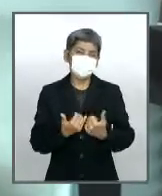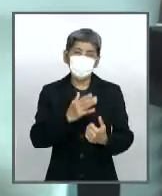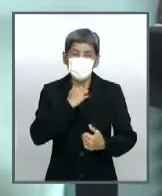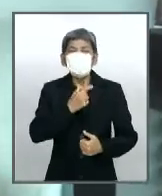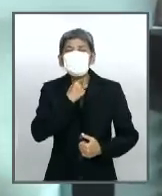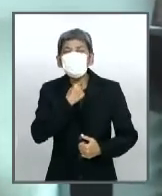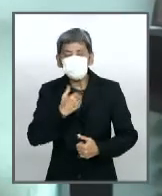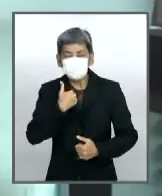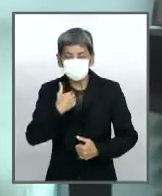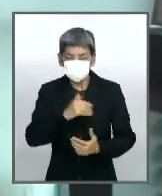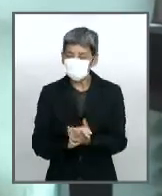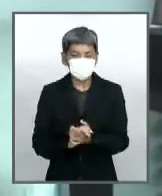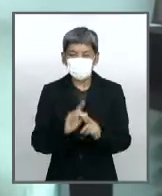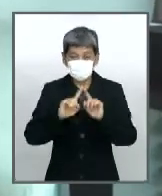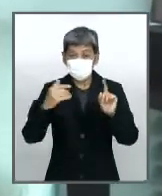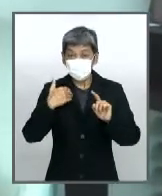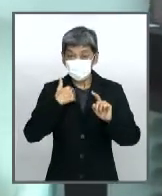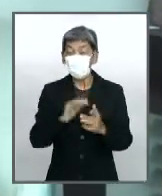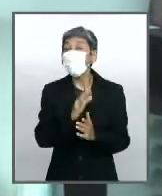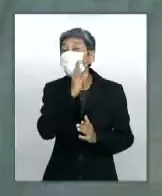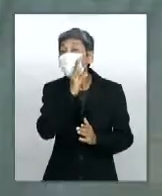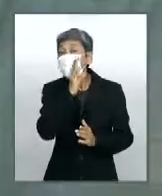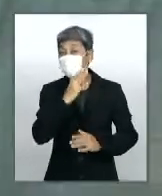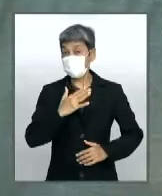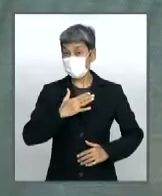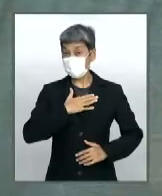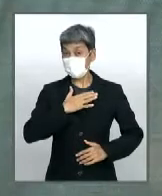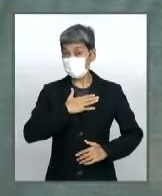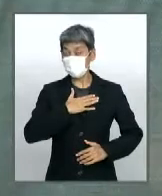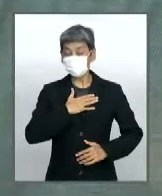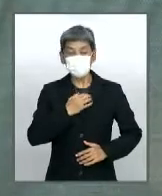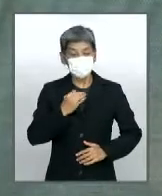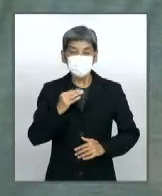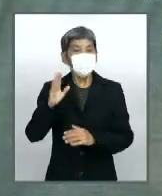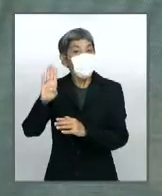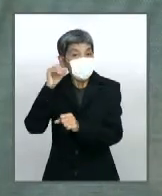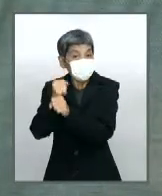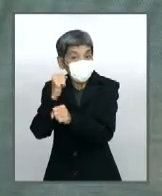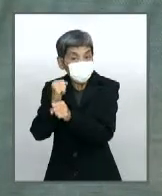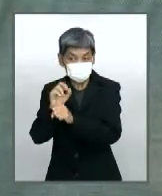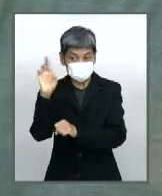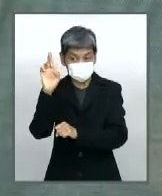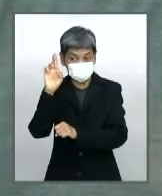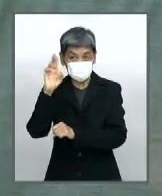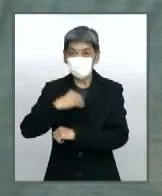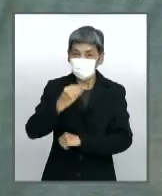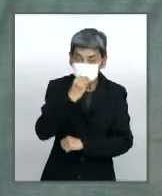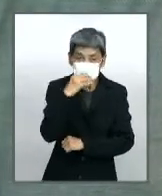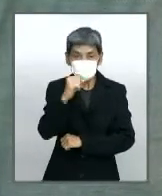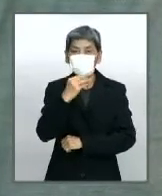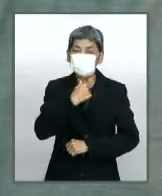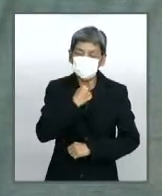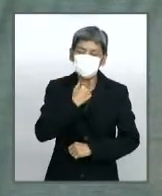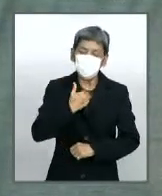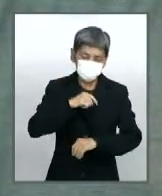ค่ะเวลาหิวในแต่ละวันเนี่ยมันไม่ค่อยจะเหมือนกันเท่าไหร่ถ้าแบบบางทีแบบต้องอย่างออฟฟิศเนี่ยต้องรอเที่ยงบางทีหิวมา10โมง